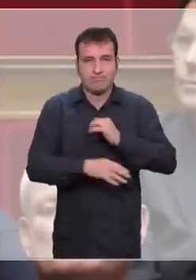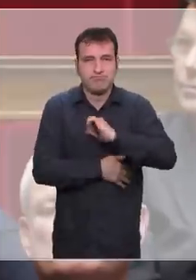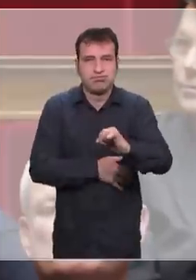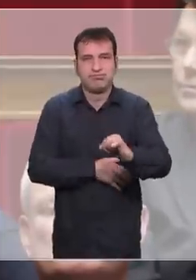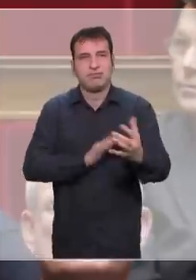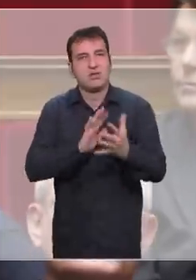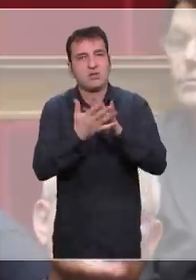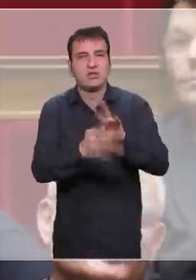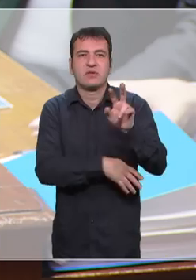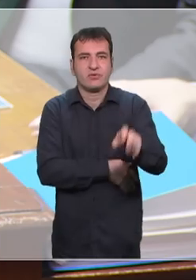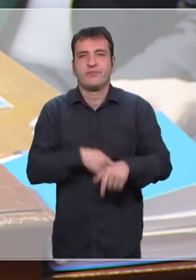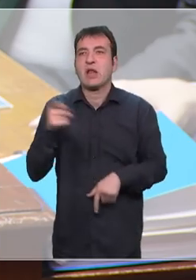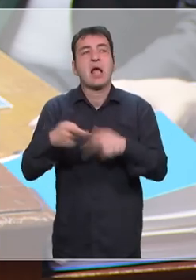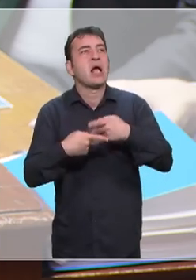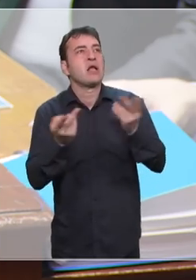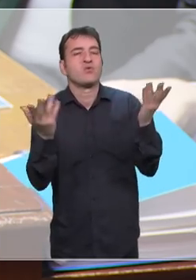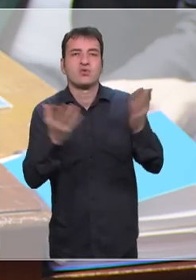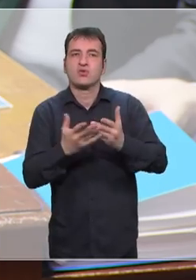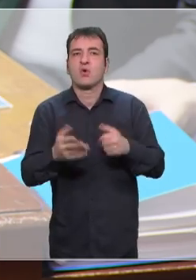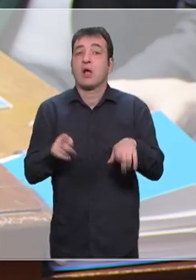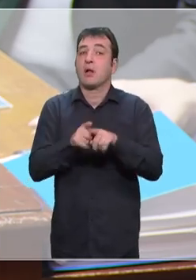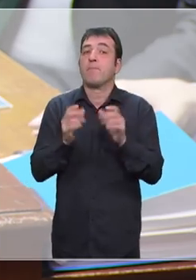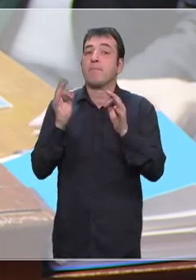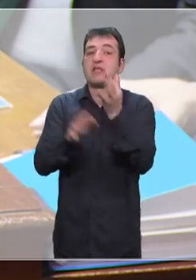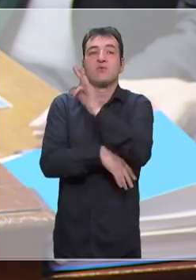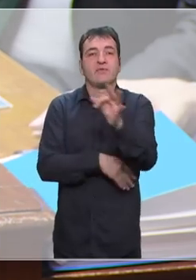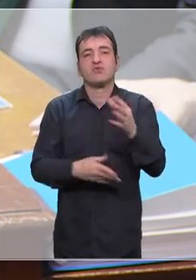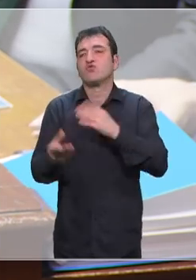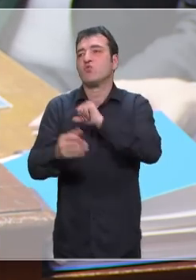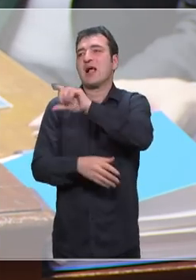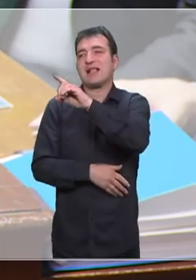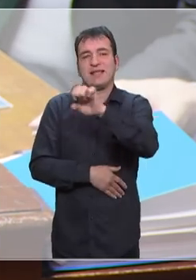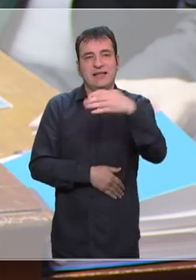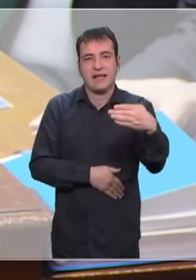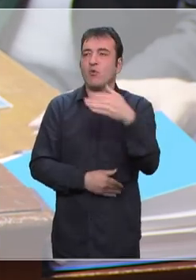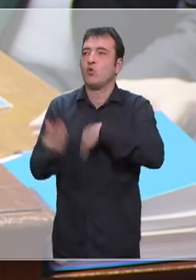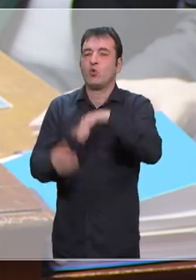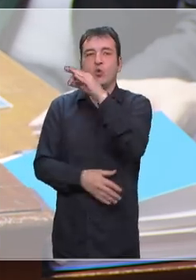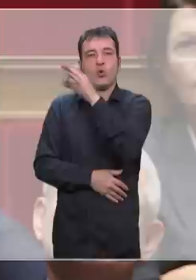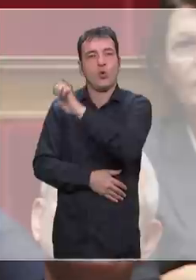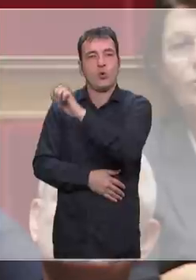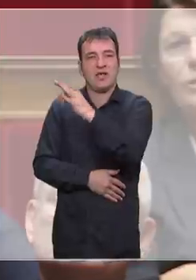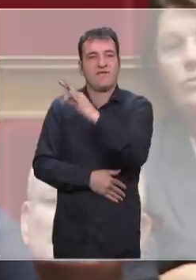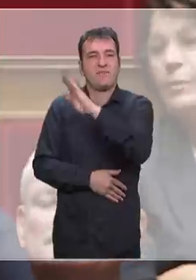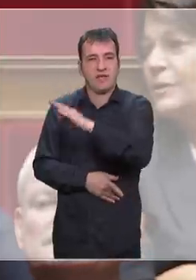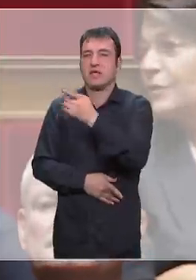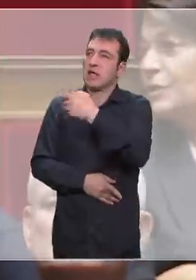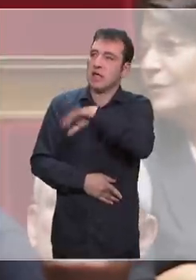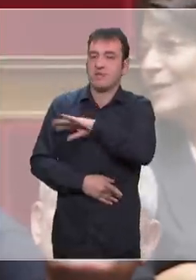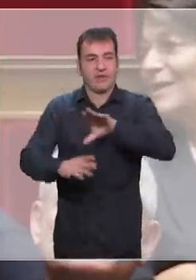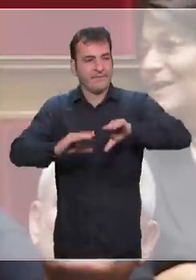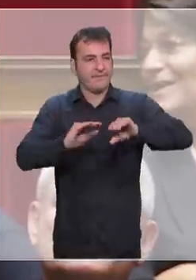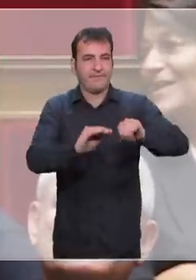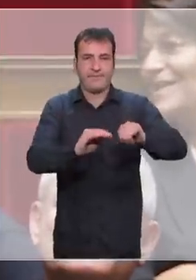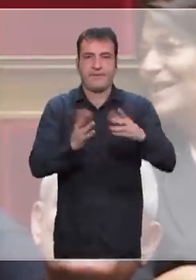annonces, les agences du ministère, à l'instar de Météo France, de l'ADEME ou de l'EFB, seraient chargées de ces formations. Ma première question est simple, Monsieur le